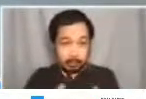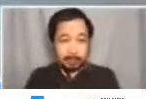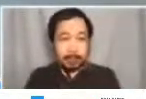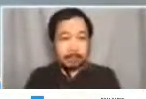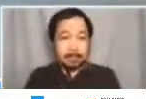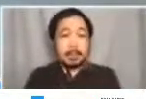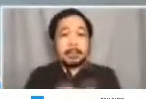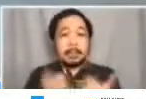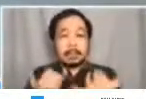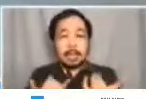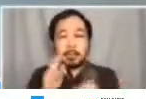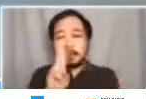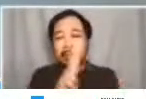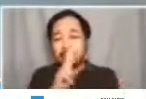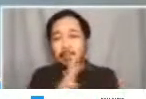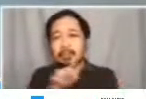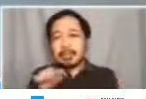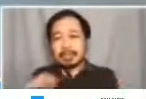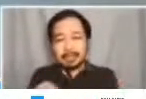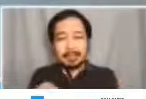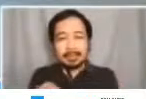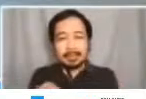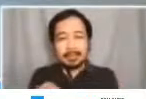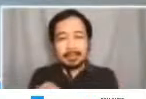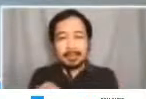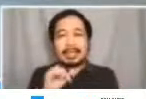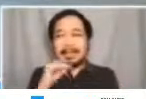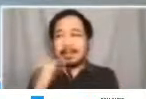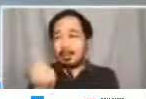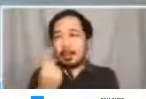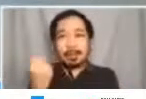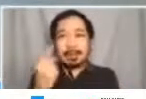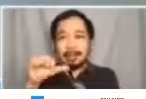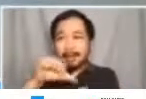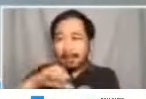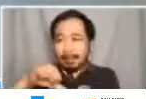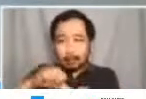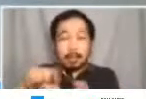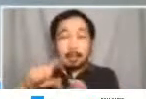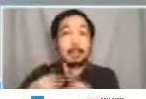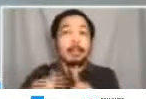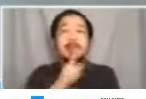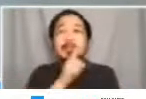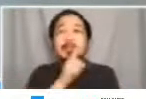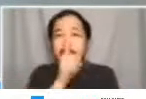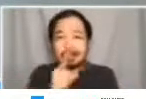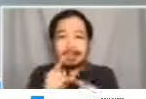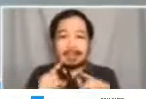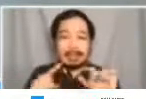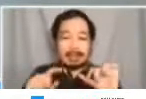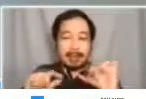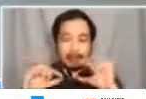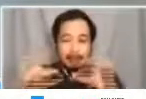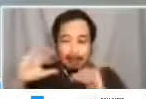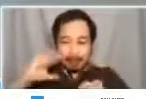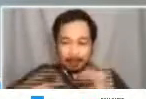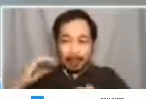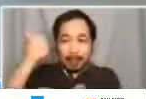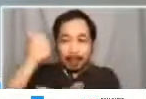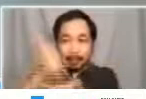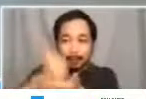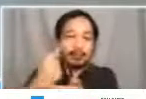mask. So ang meron lang po would be bottled water on board. So lalo na pag medyo lunchtime yung ating flight, kumain na po muna